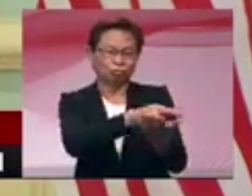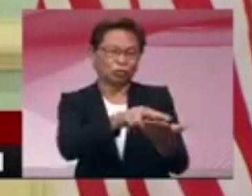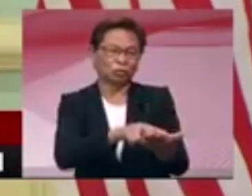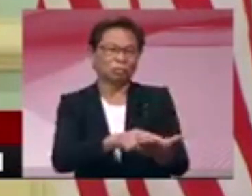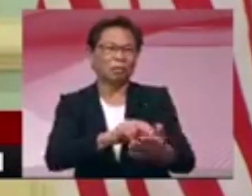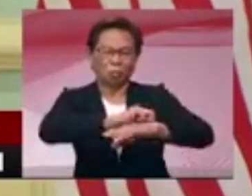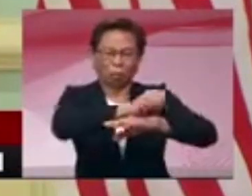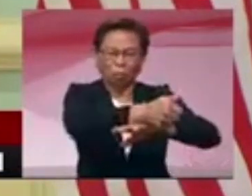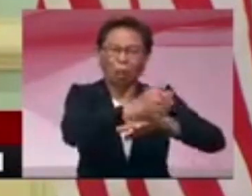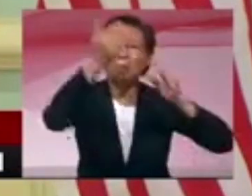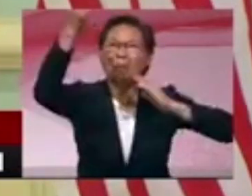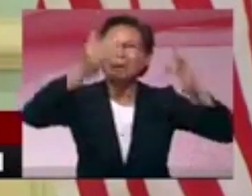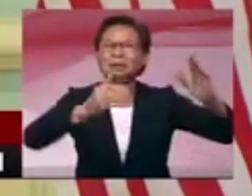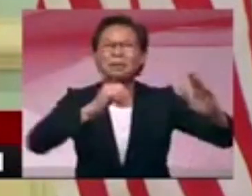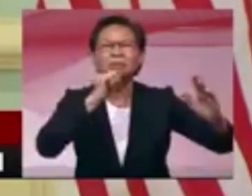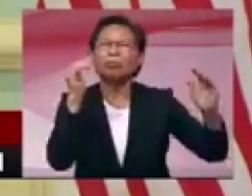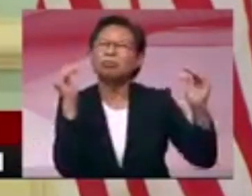ini amat tidak wajar,